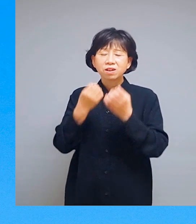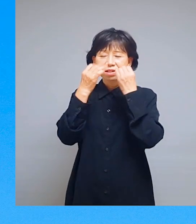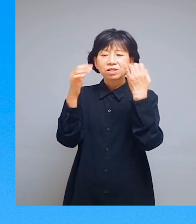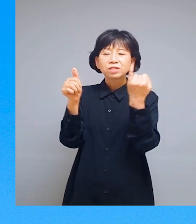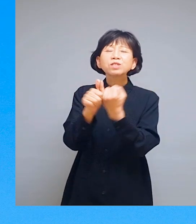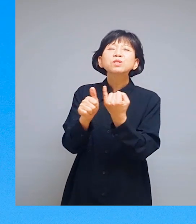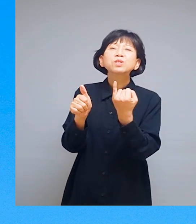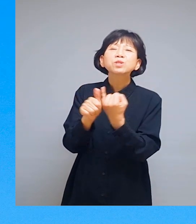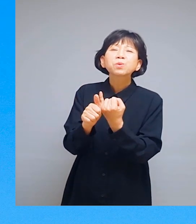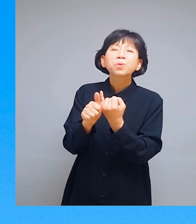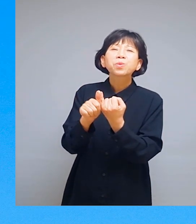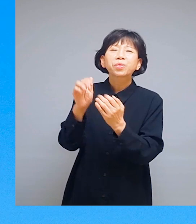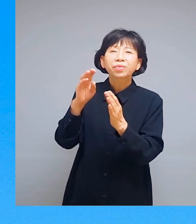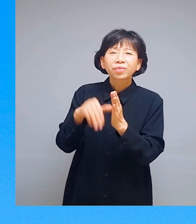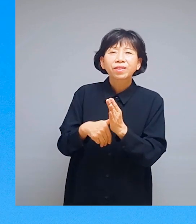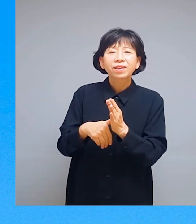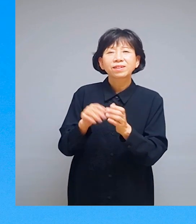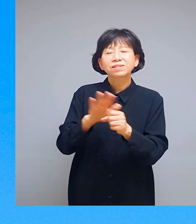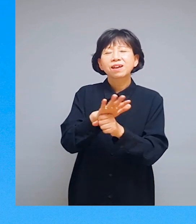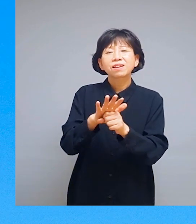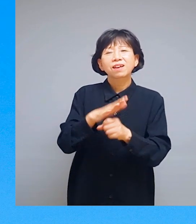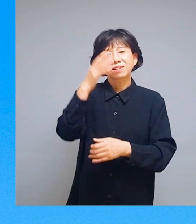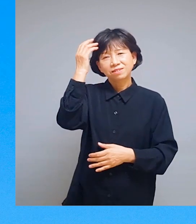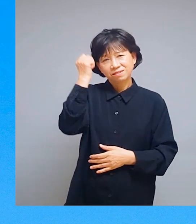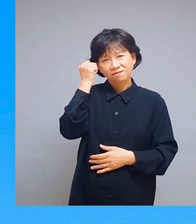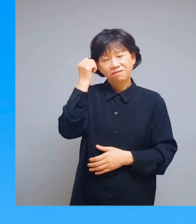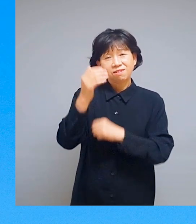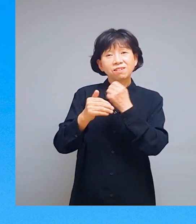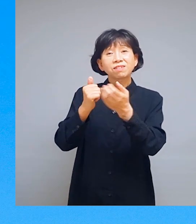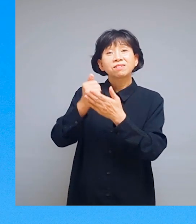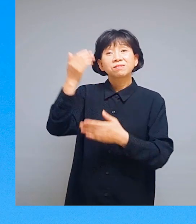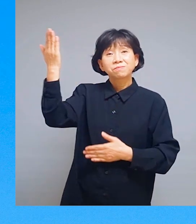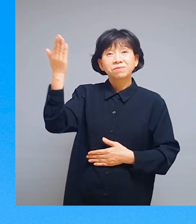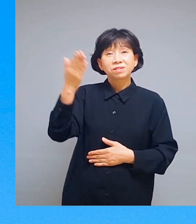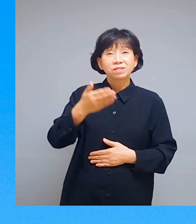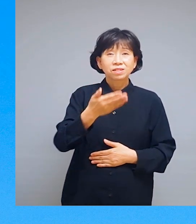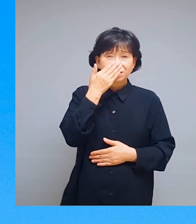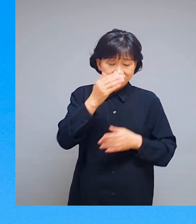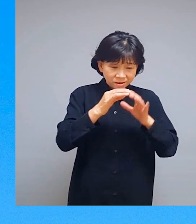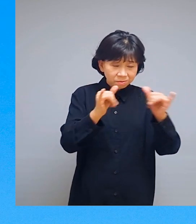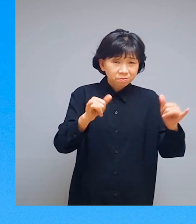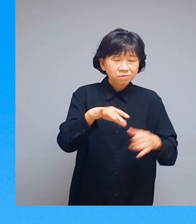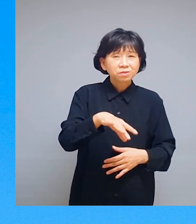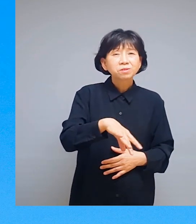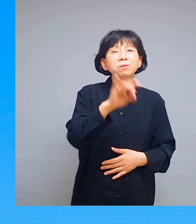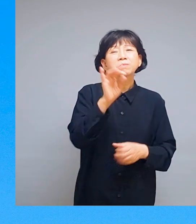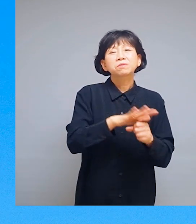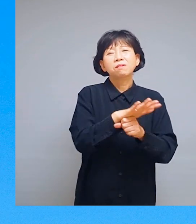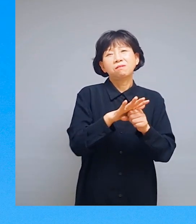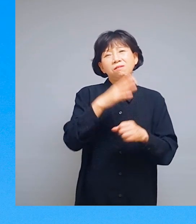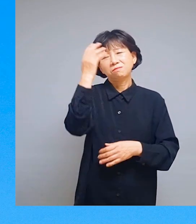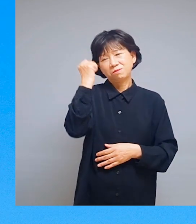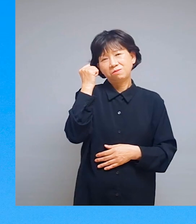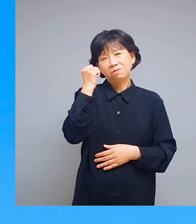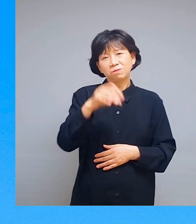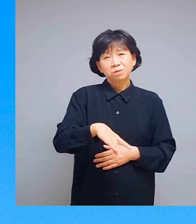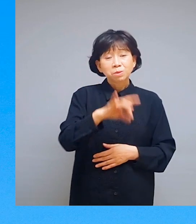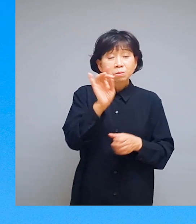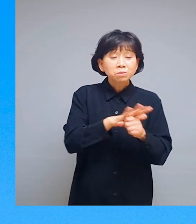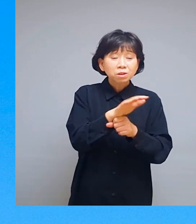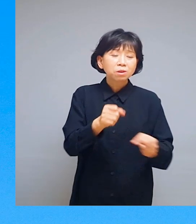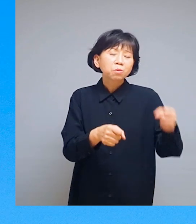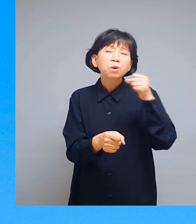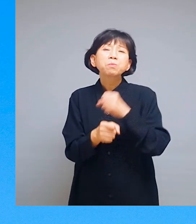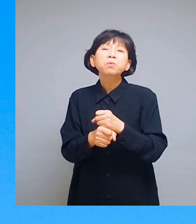사랑을 기억하노니 아멘. 하나님께서도 이스라엘의 첫사랑을 기억하고 계십니다. 우리의 첫사랑을